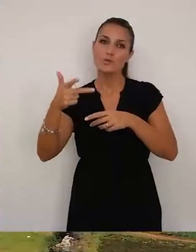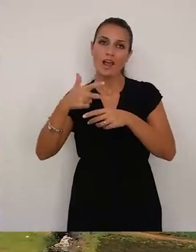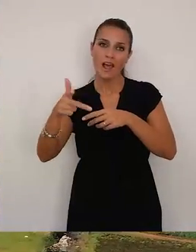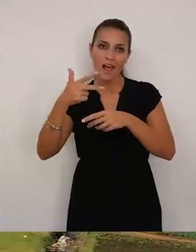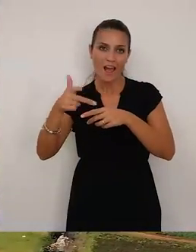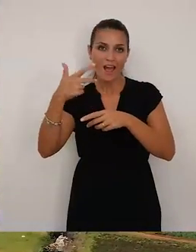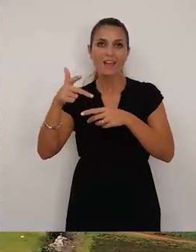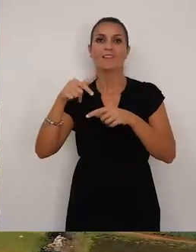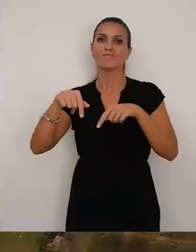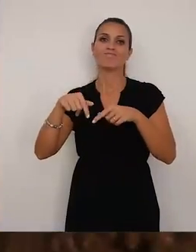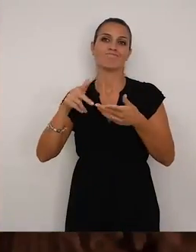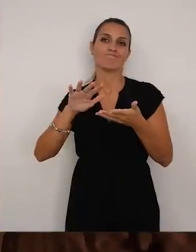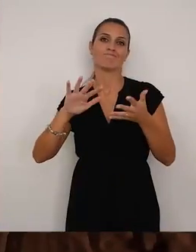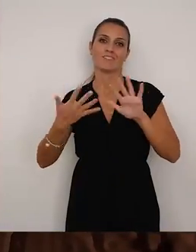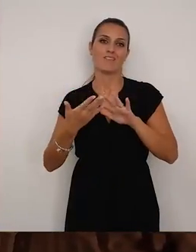al presente.